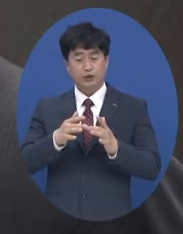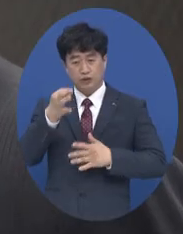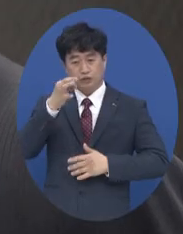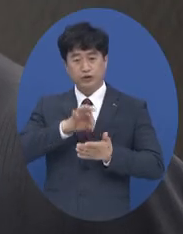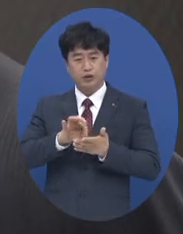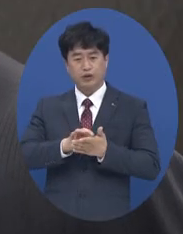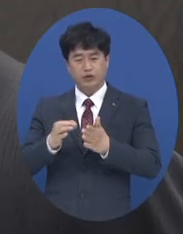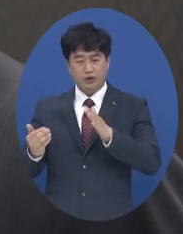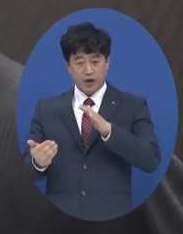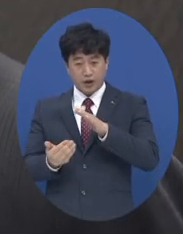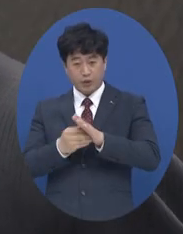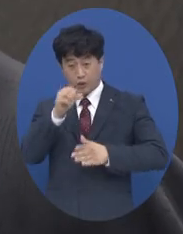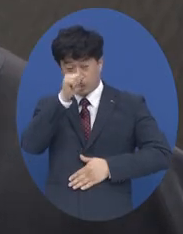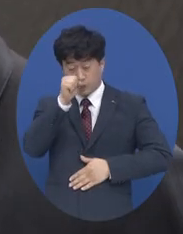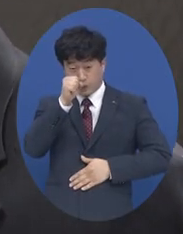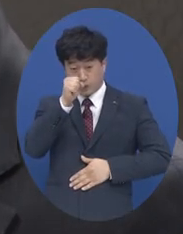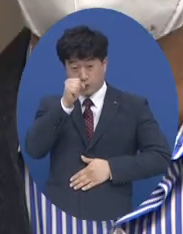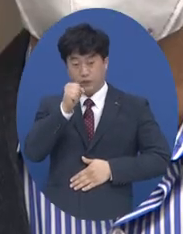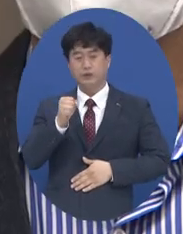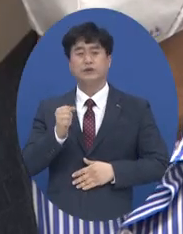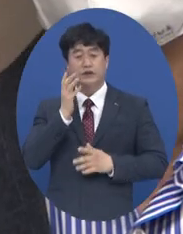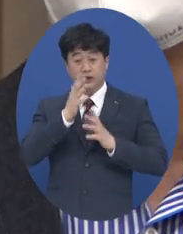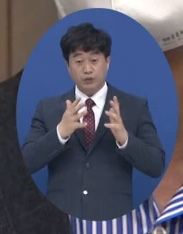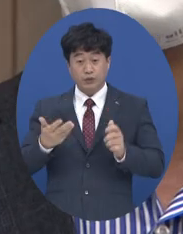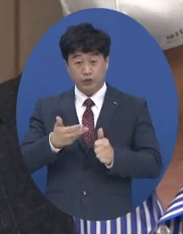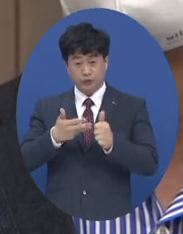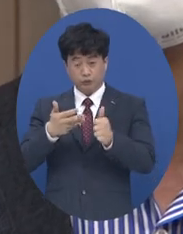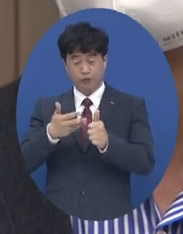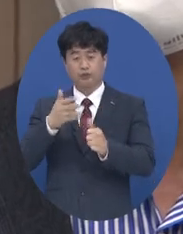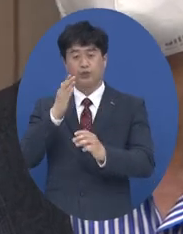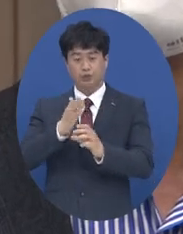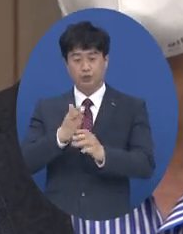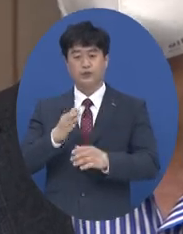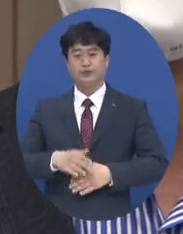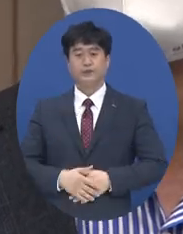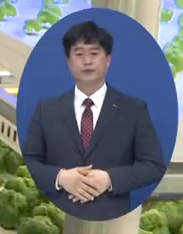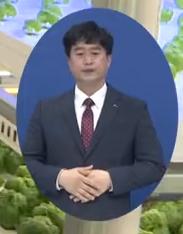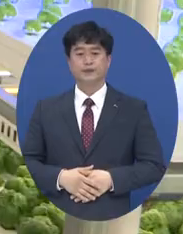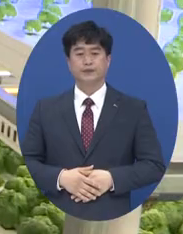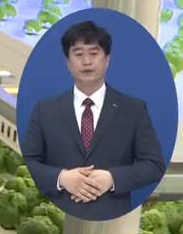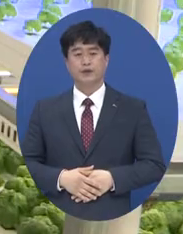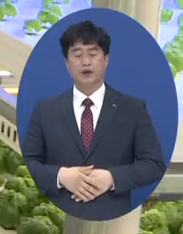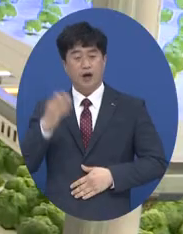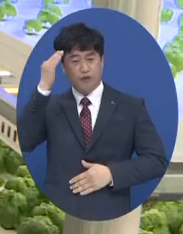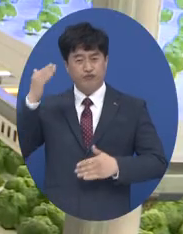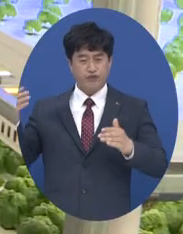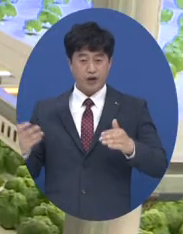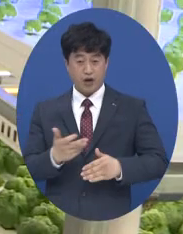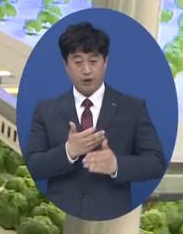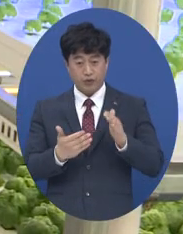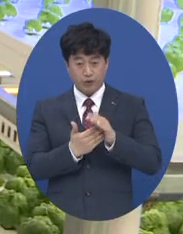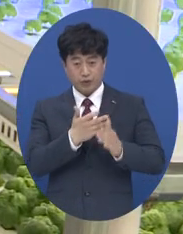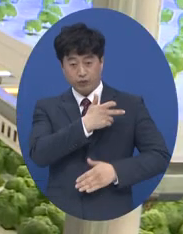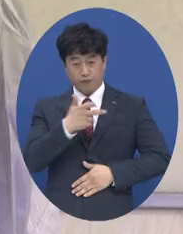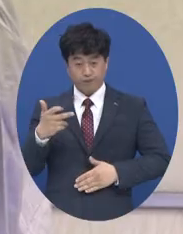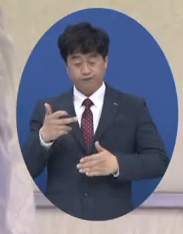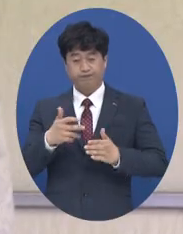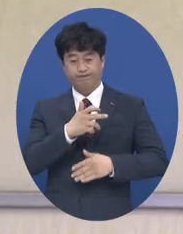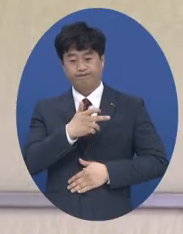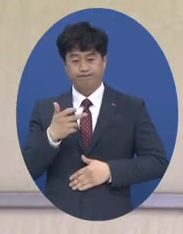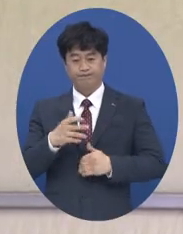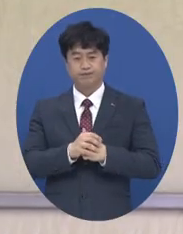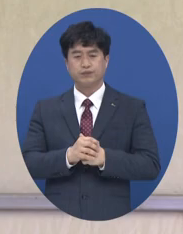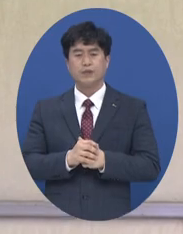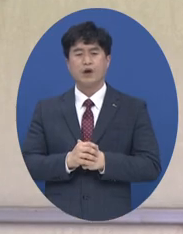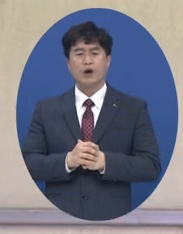생육 환경을 만드는 스마트팜으로 샐러드용 채소와 파프리카 등을 생산하고 있습니다. 국내 최대 규모의 최첨단 식물 공장으로